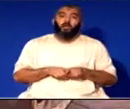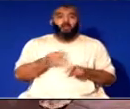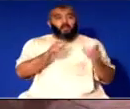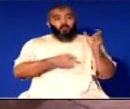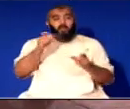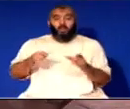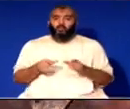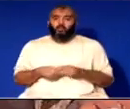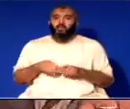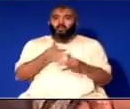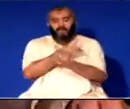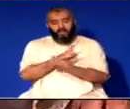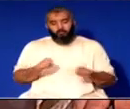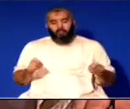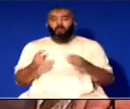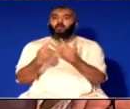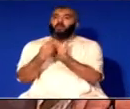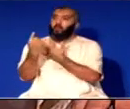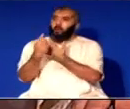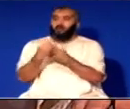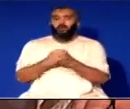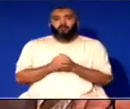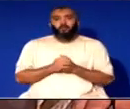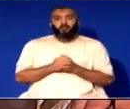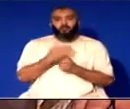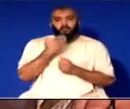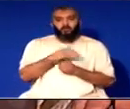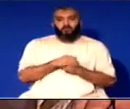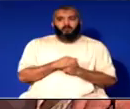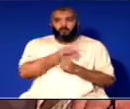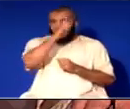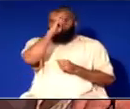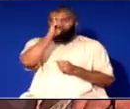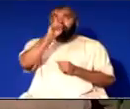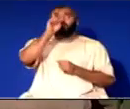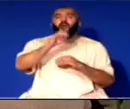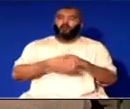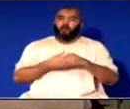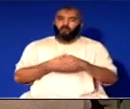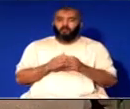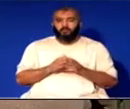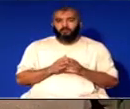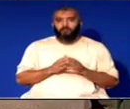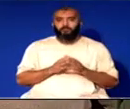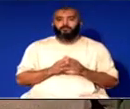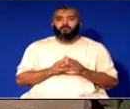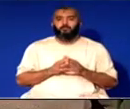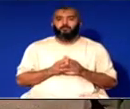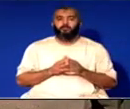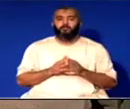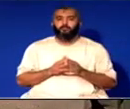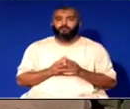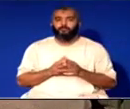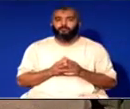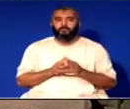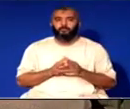إمامه، وهكذا يكون الاحترام متبادل بين الجميع، وربي يهدينا إن شاء الله المحبة فيما بيننا إن شاء الله. إن شاء الله. أم